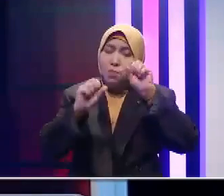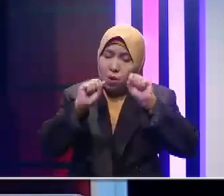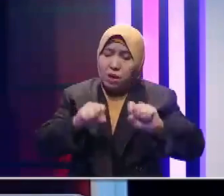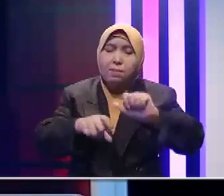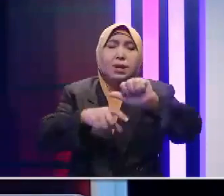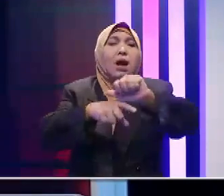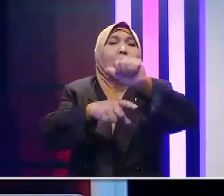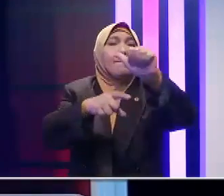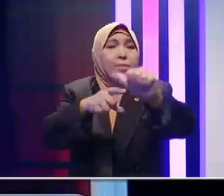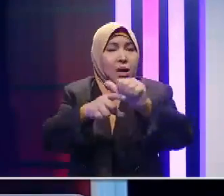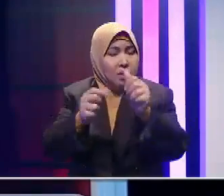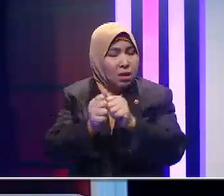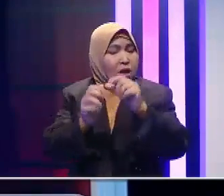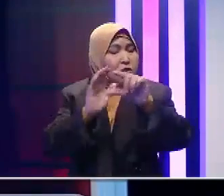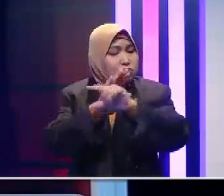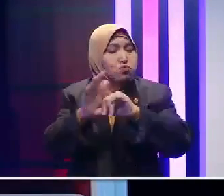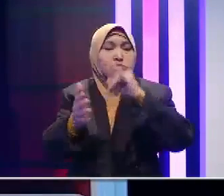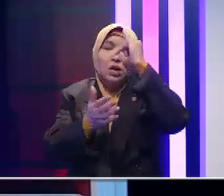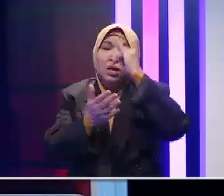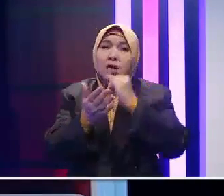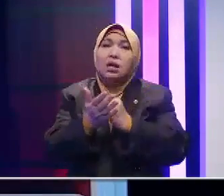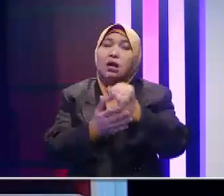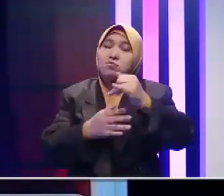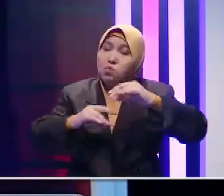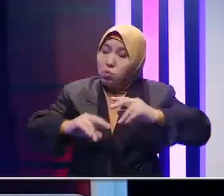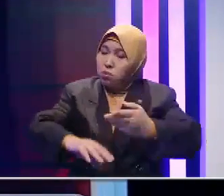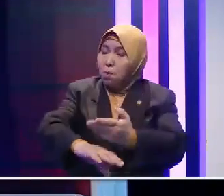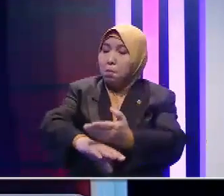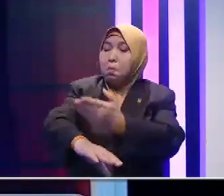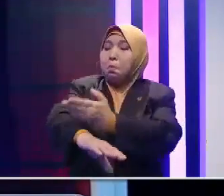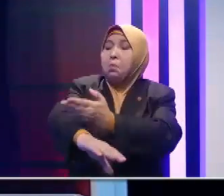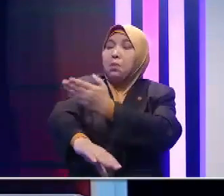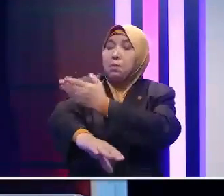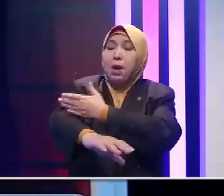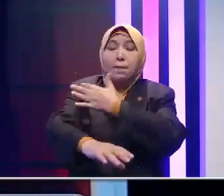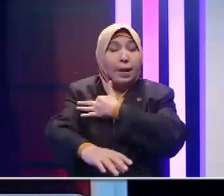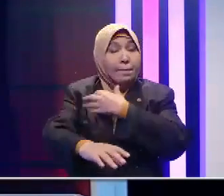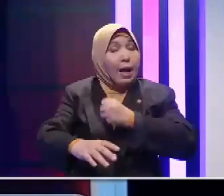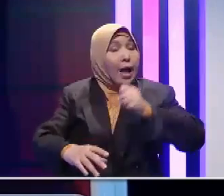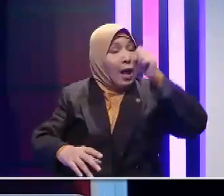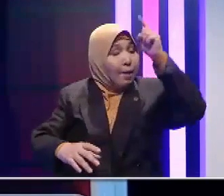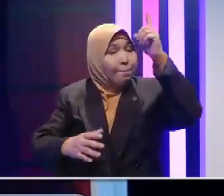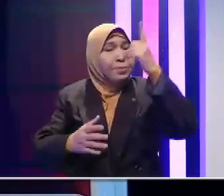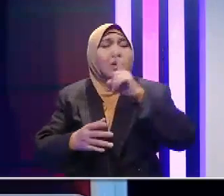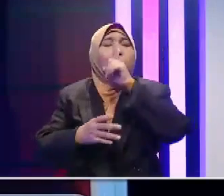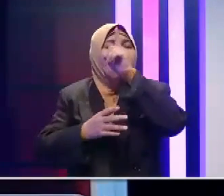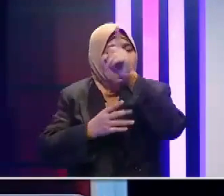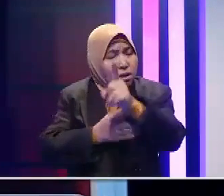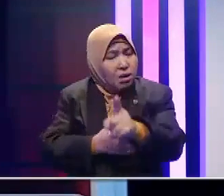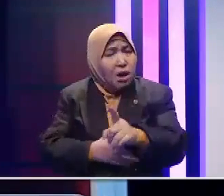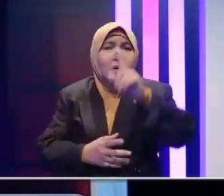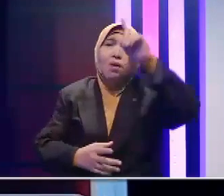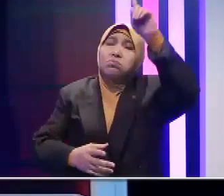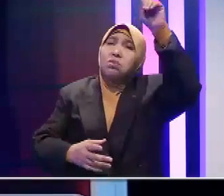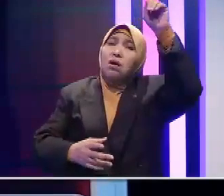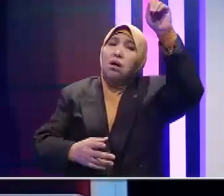beramal juga dengan surah Al-Ikhlas ini untuk meningkatkan iman, untuk memahami hakikat sebenar